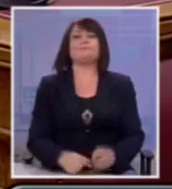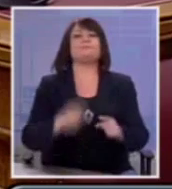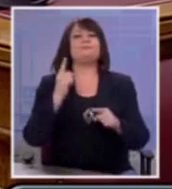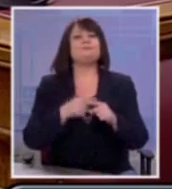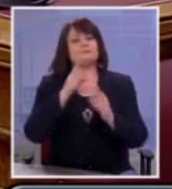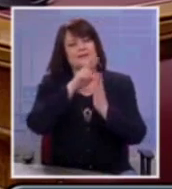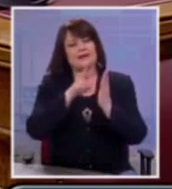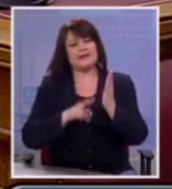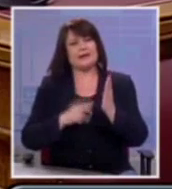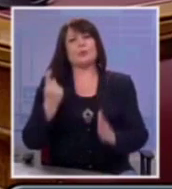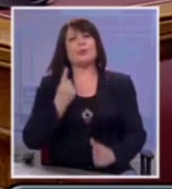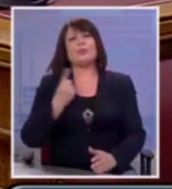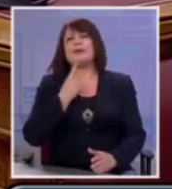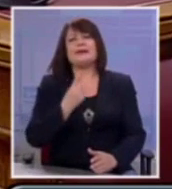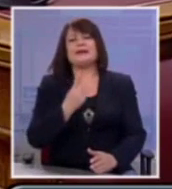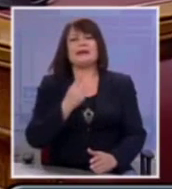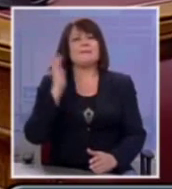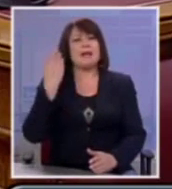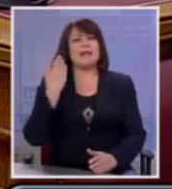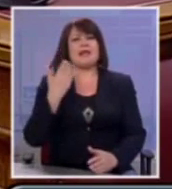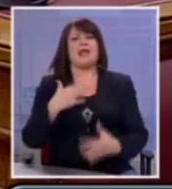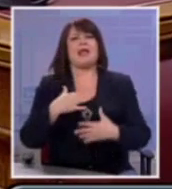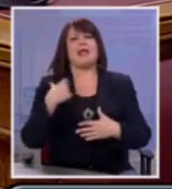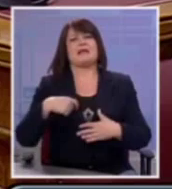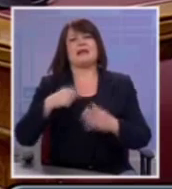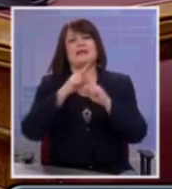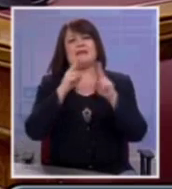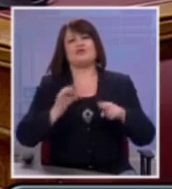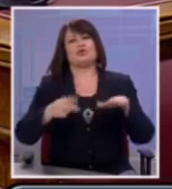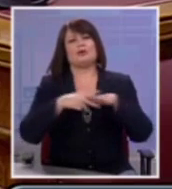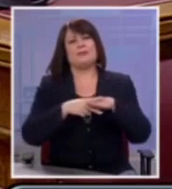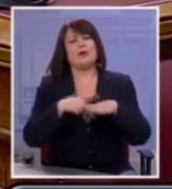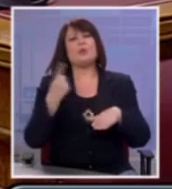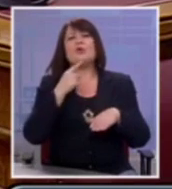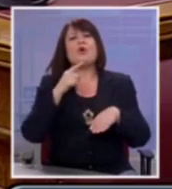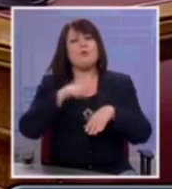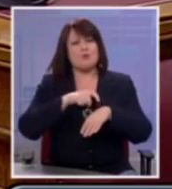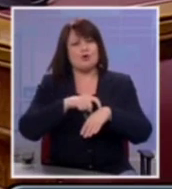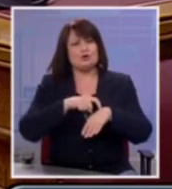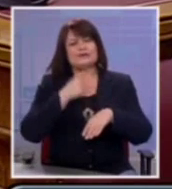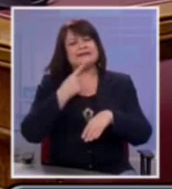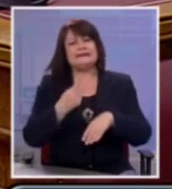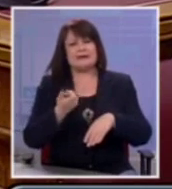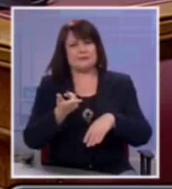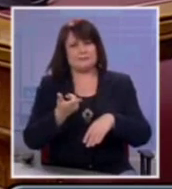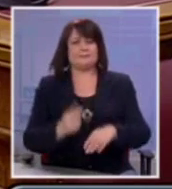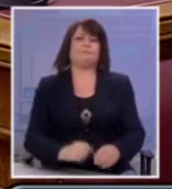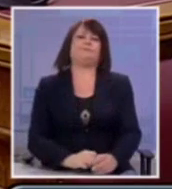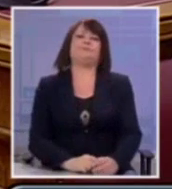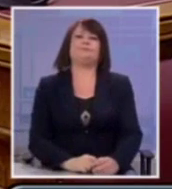τι ήθιστε να κάνουν τα πρώην στελέχη του Ταμείου σε τέτοιου είδους καταθέσεις σε